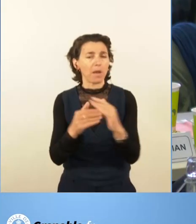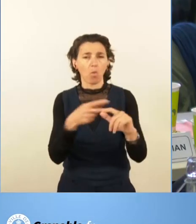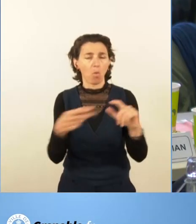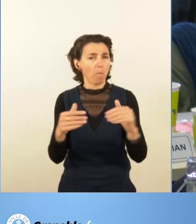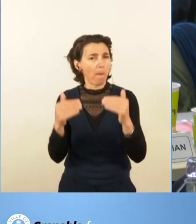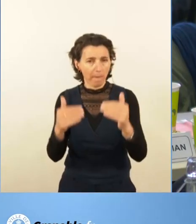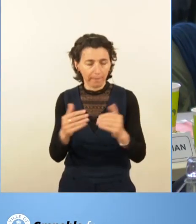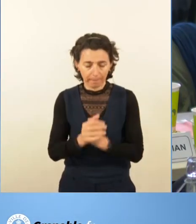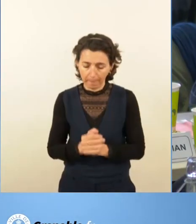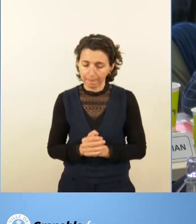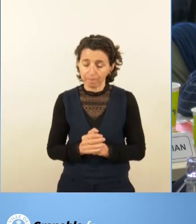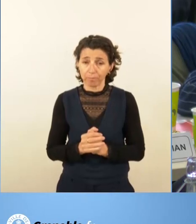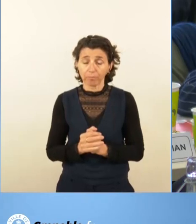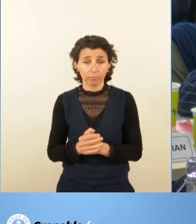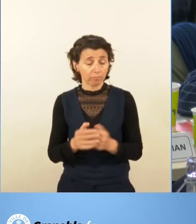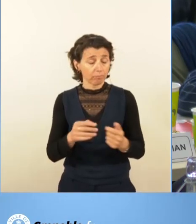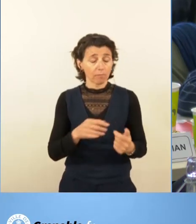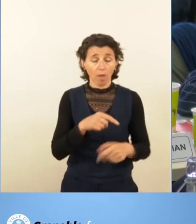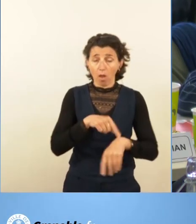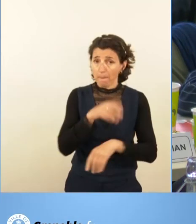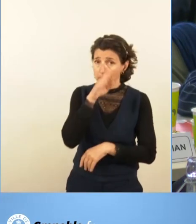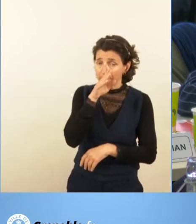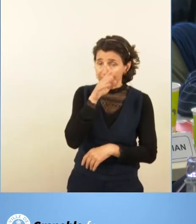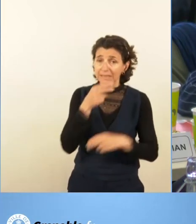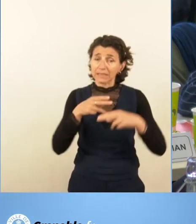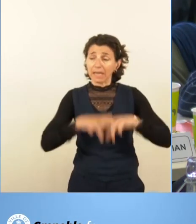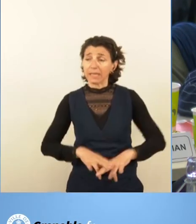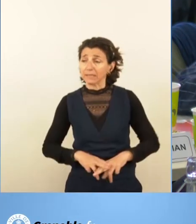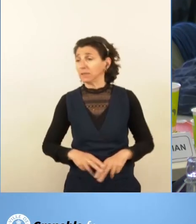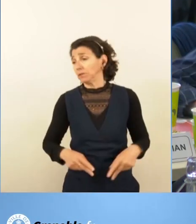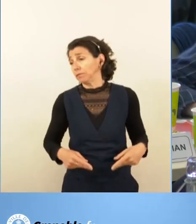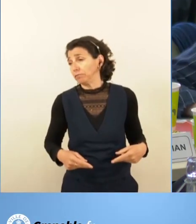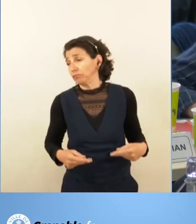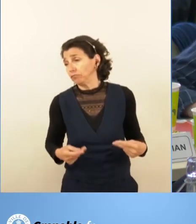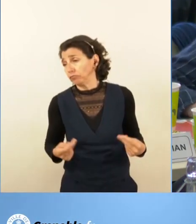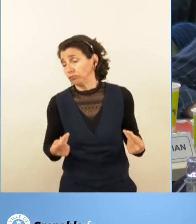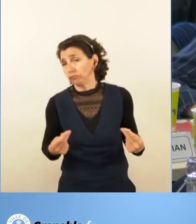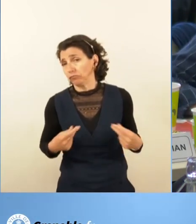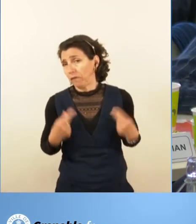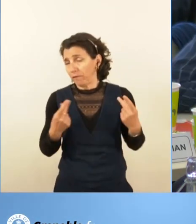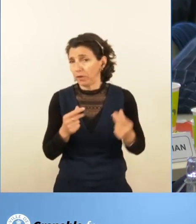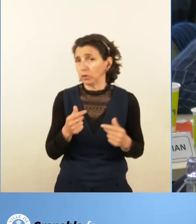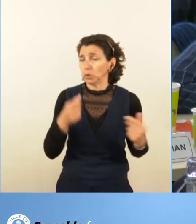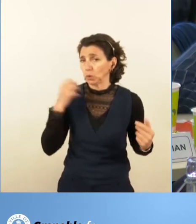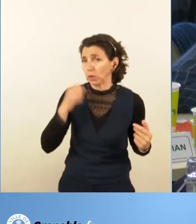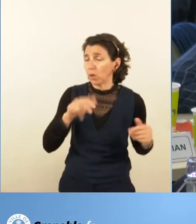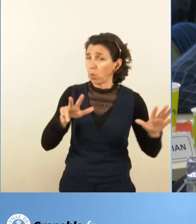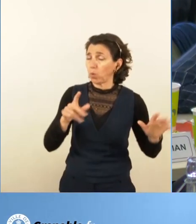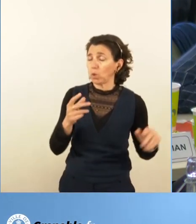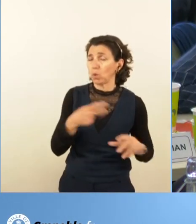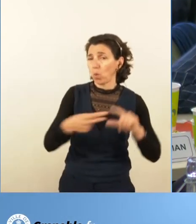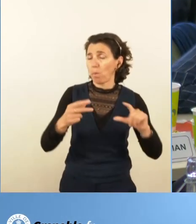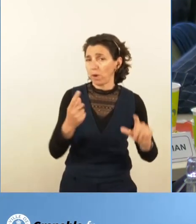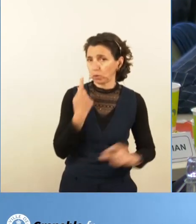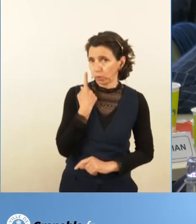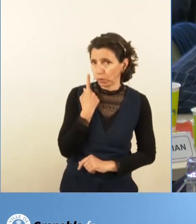sur le midi donc reste à vivre journalier de 8 euros par jour et par personne a été intégrée il permet donc de mieux